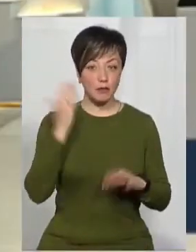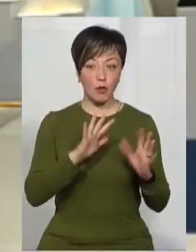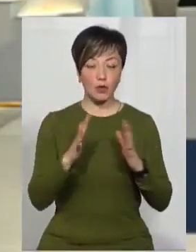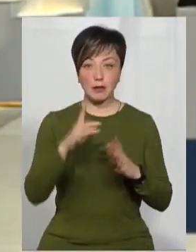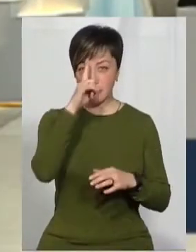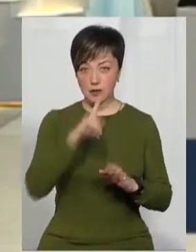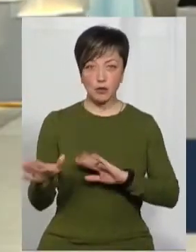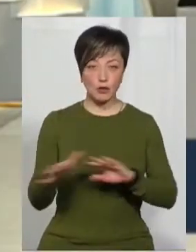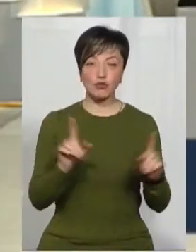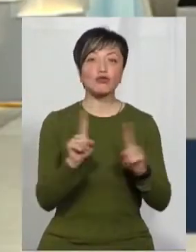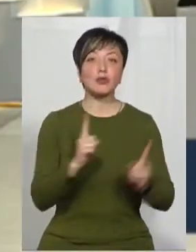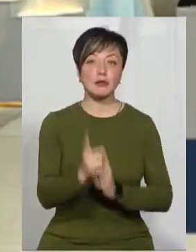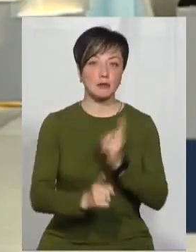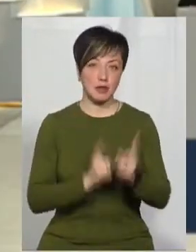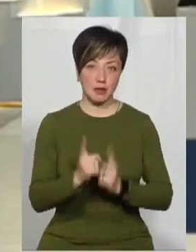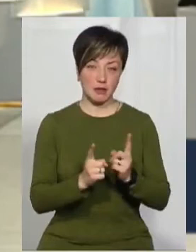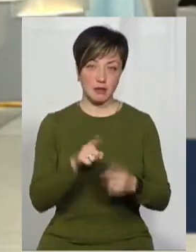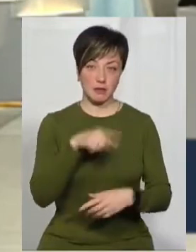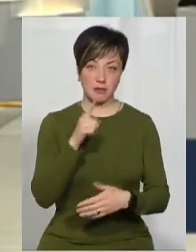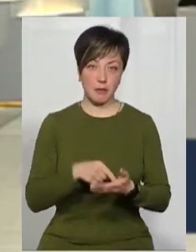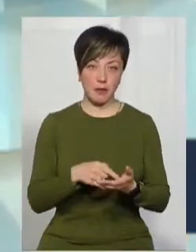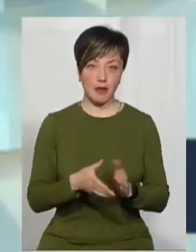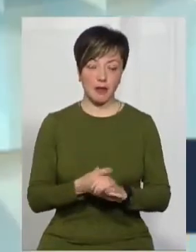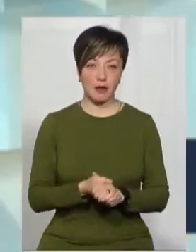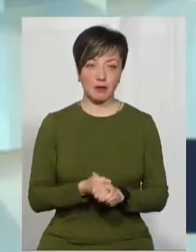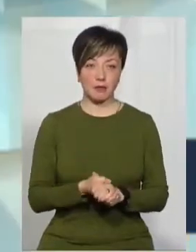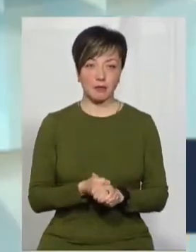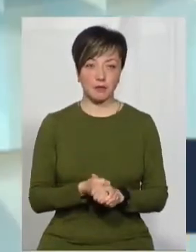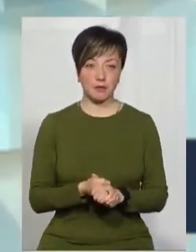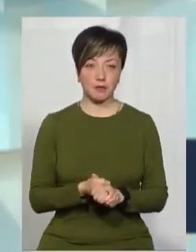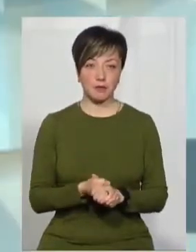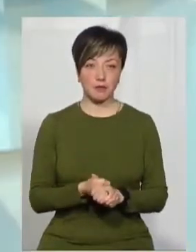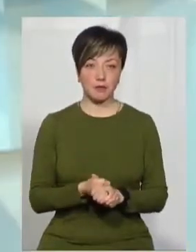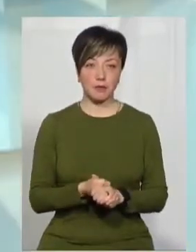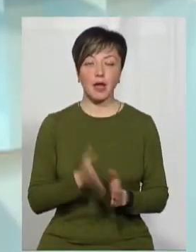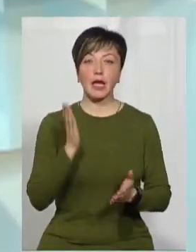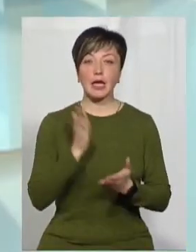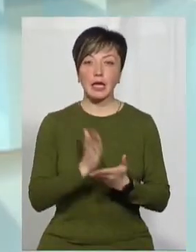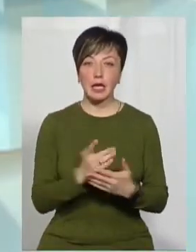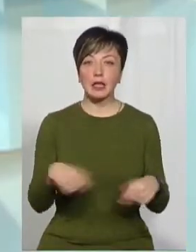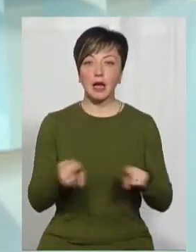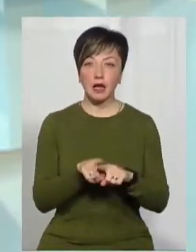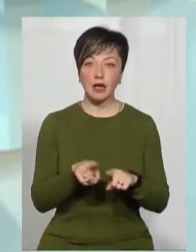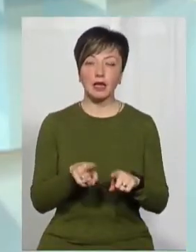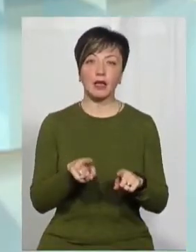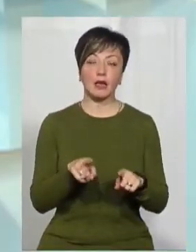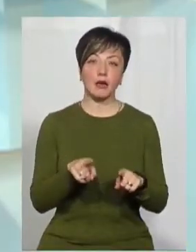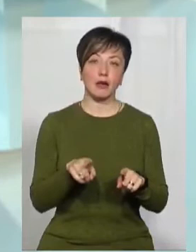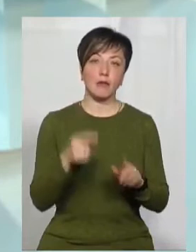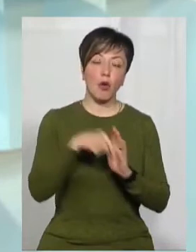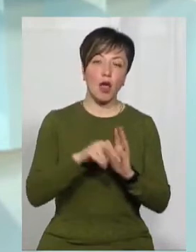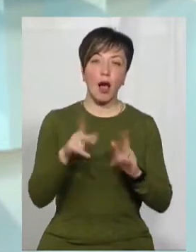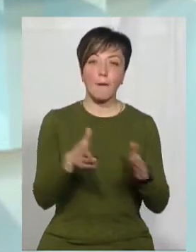місяць. Що за цей час змінилось на цих ділянках? Ті події, то, що минув місяць, якби, знаєте, є такі питання, як підготовчі роботи. Да? Тобто, важко